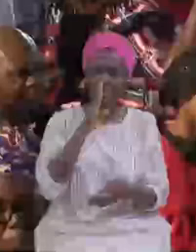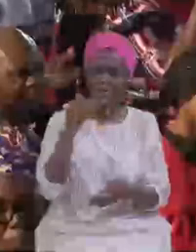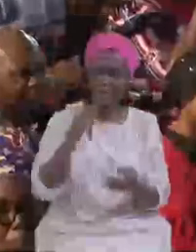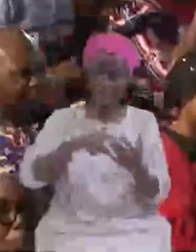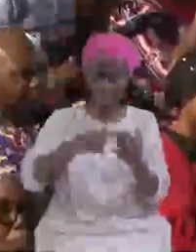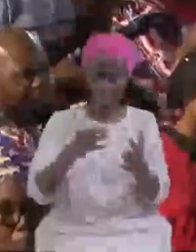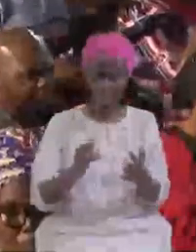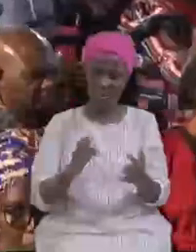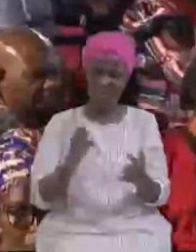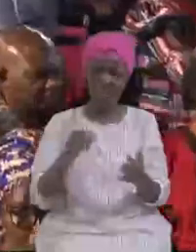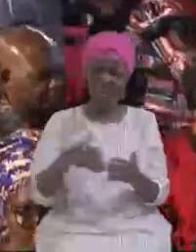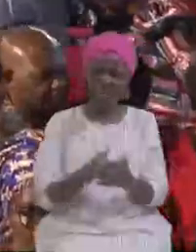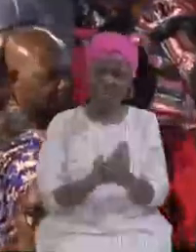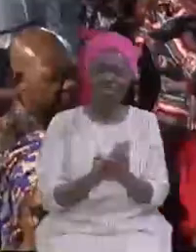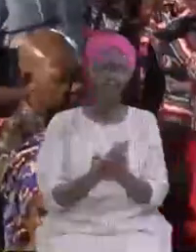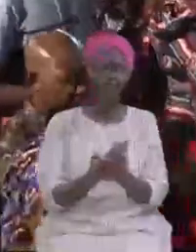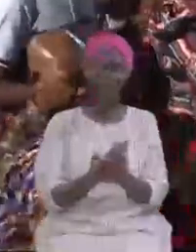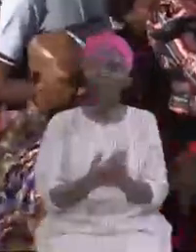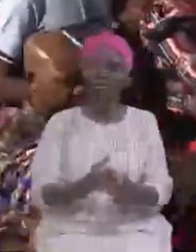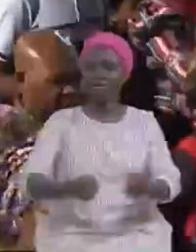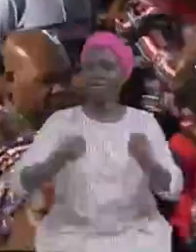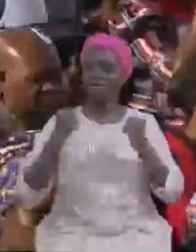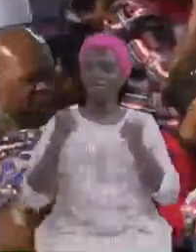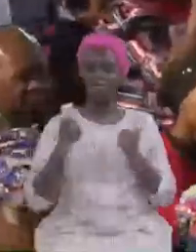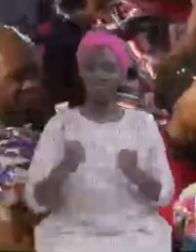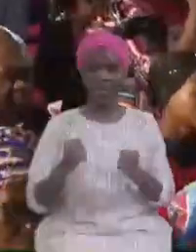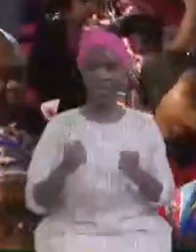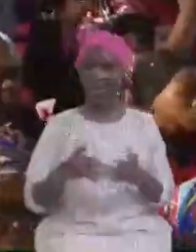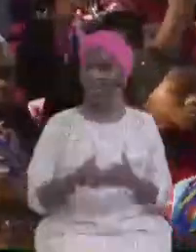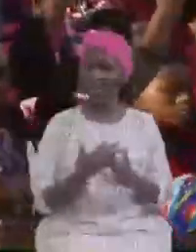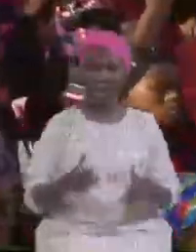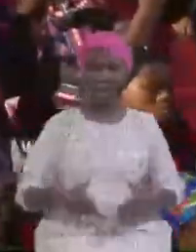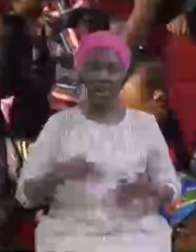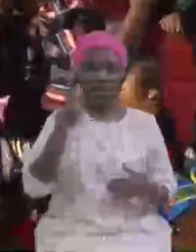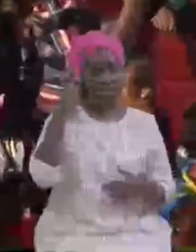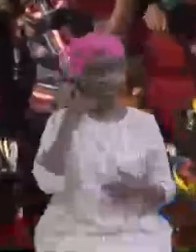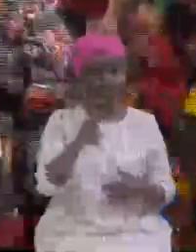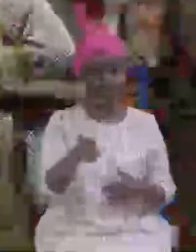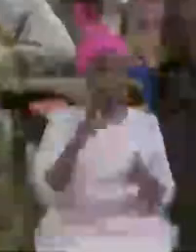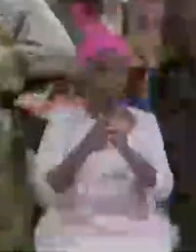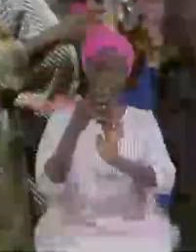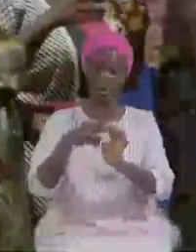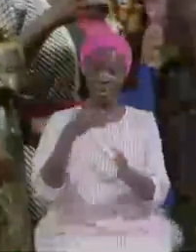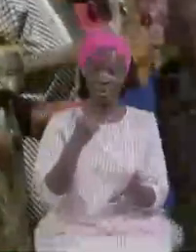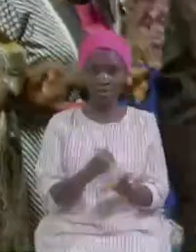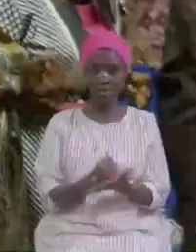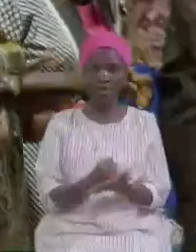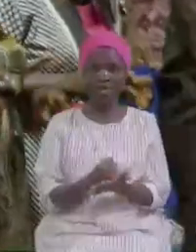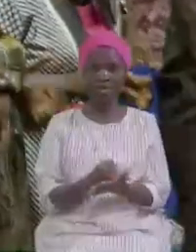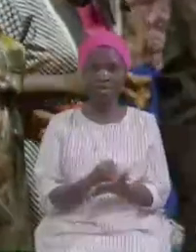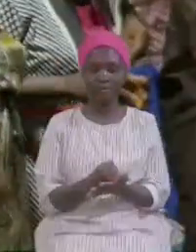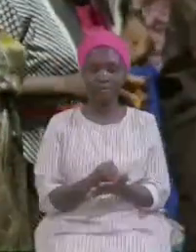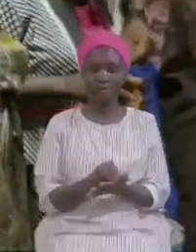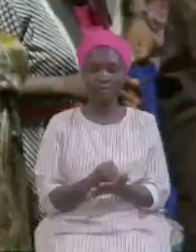le commencement d'une vie nouvelle, vibrante pour toi au nom de Jésus.